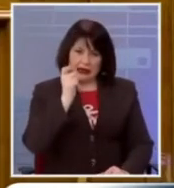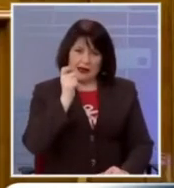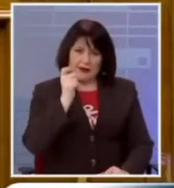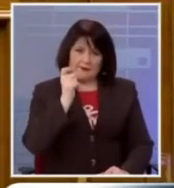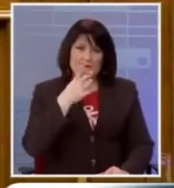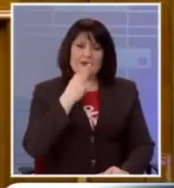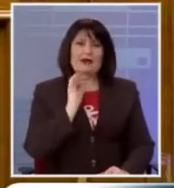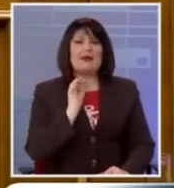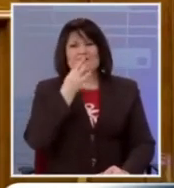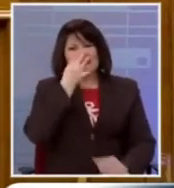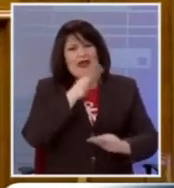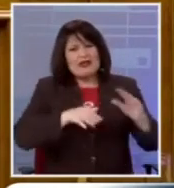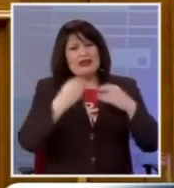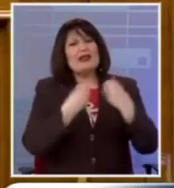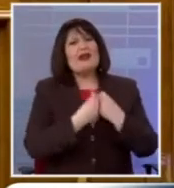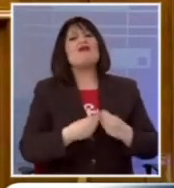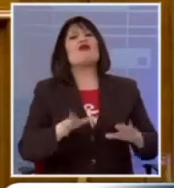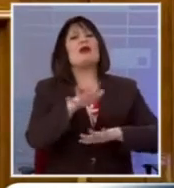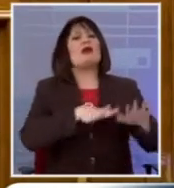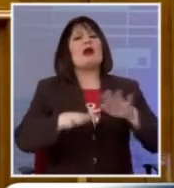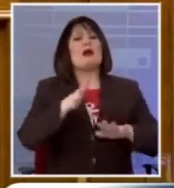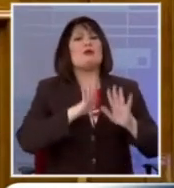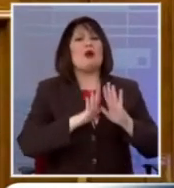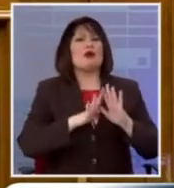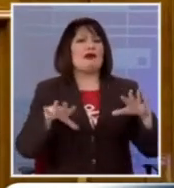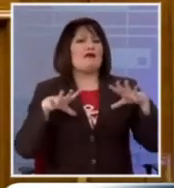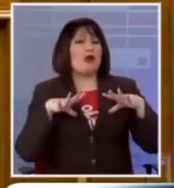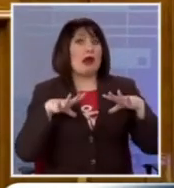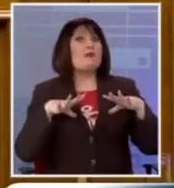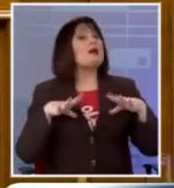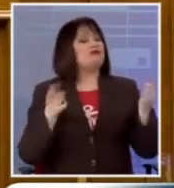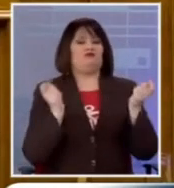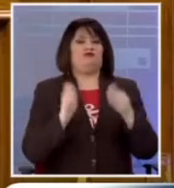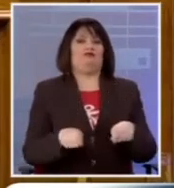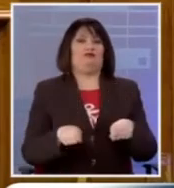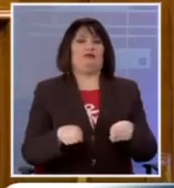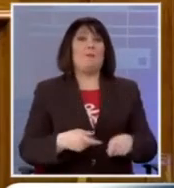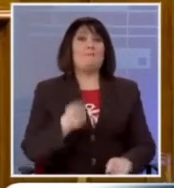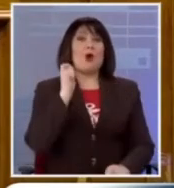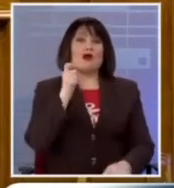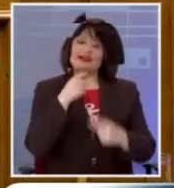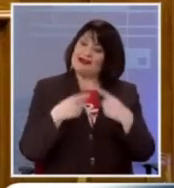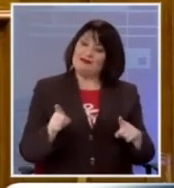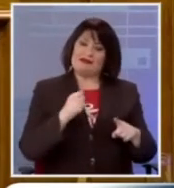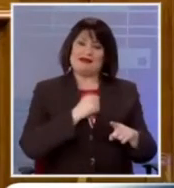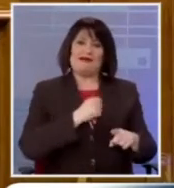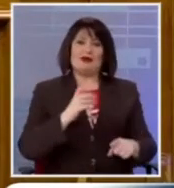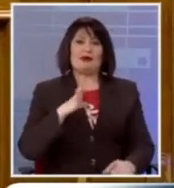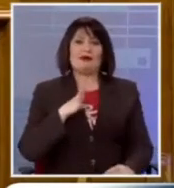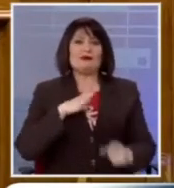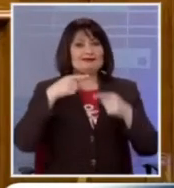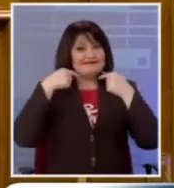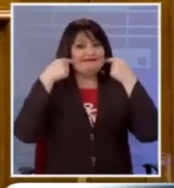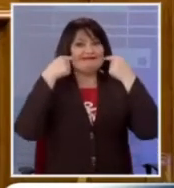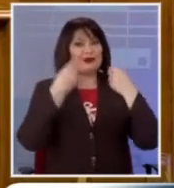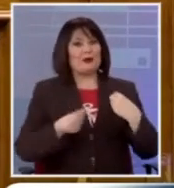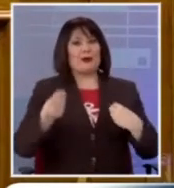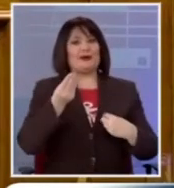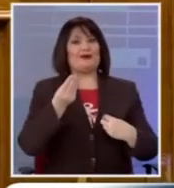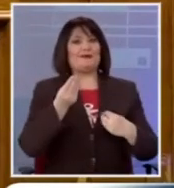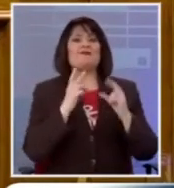με διαφθορά, διαπλοκή, βόλεμα. Σήμερα νομίζω ότι οι πολίτες είναι περισσότερο χαμογελαστοί,